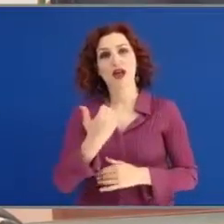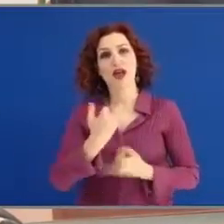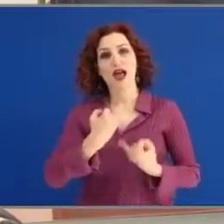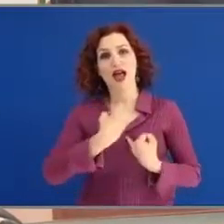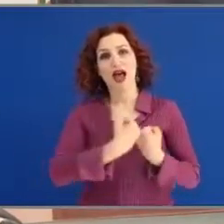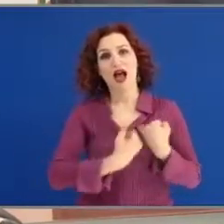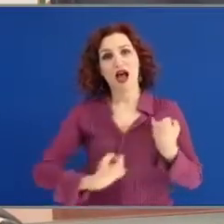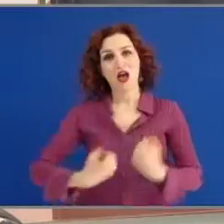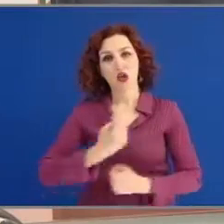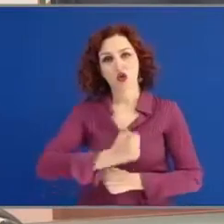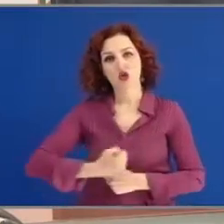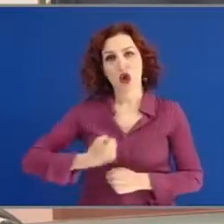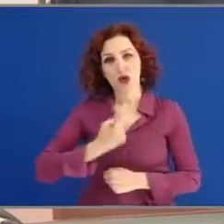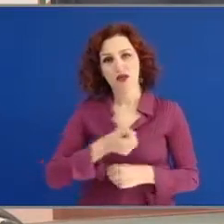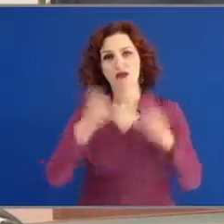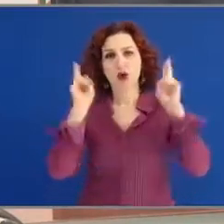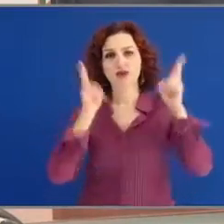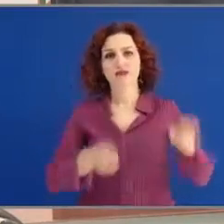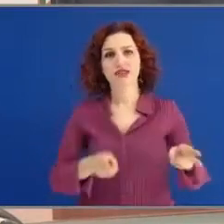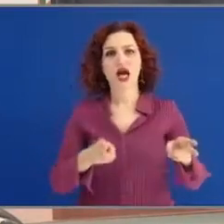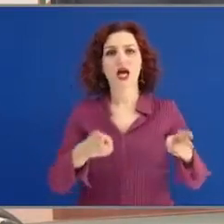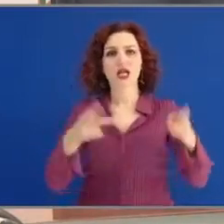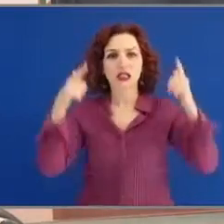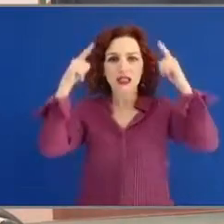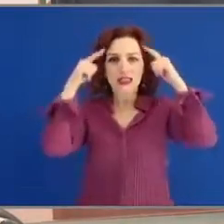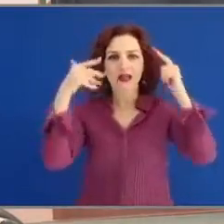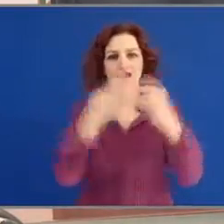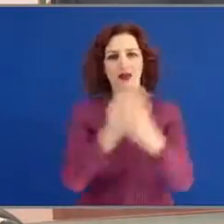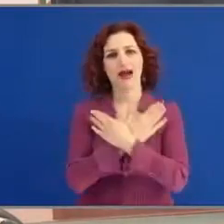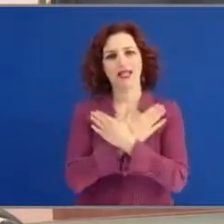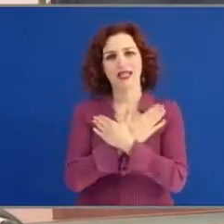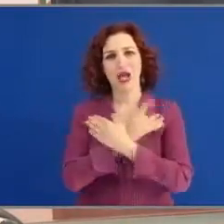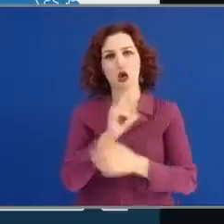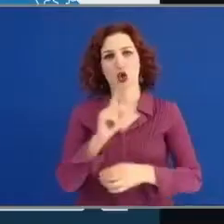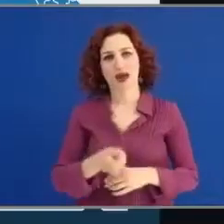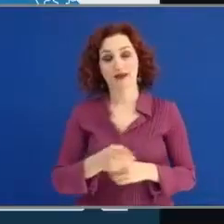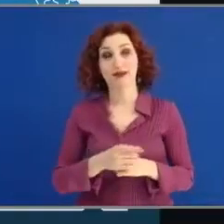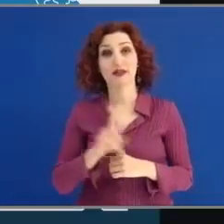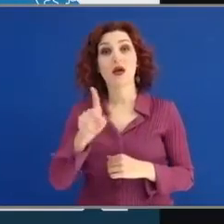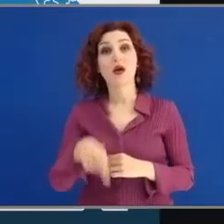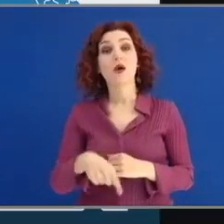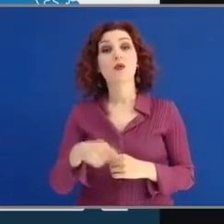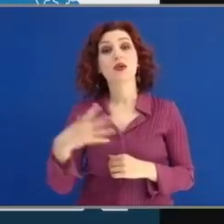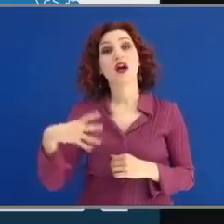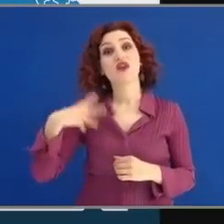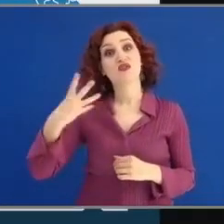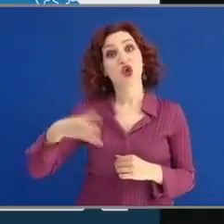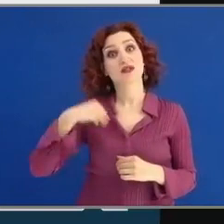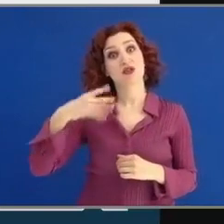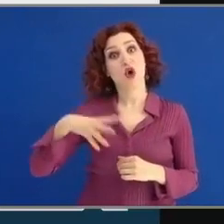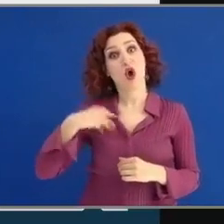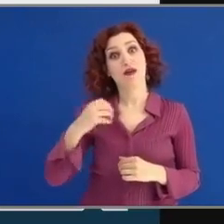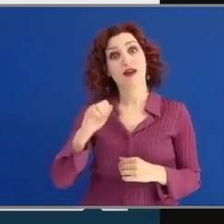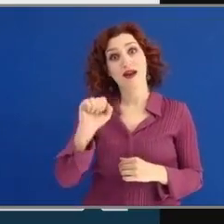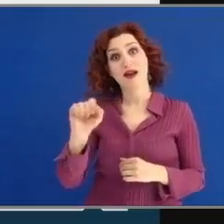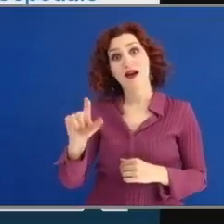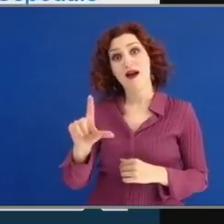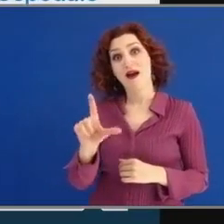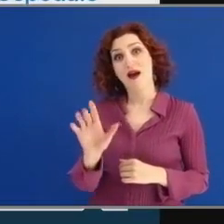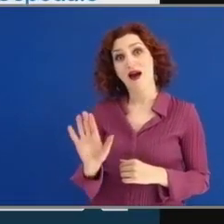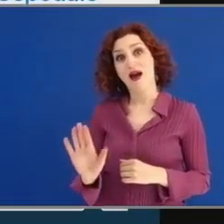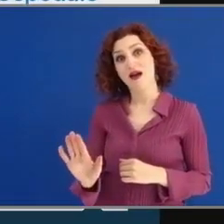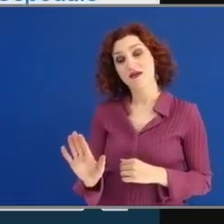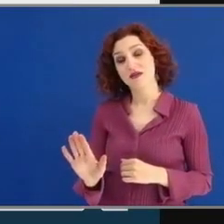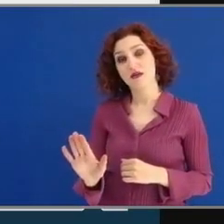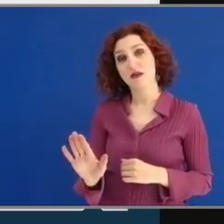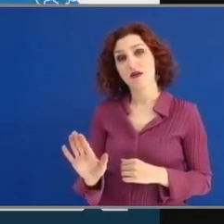l'ospedale Santa Maria Goretti. Importante anche nella ASL di Frosinone, e in particolar modo qui vi è un potenziamento